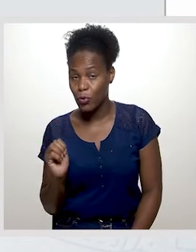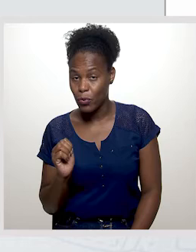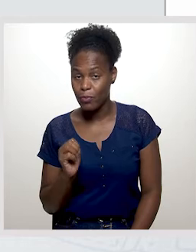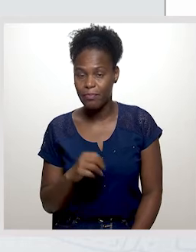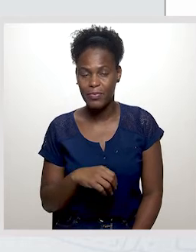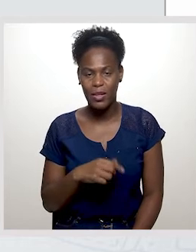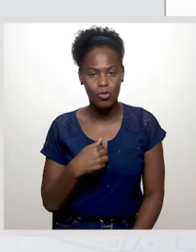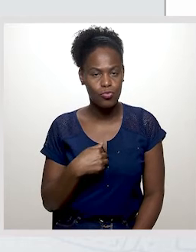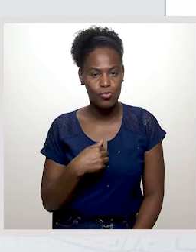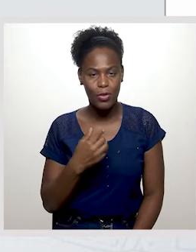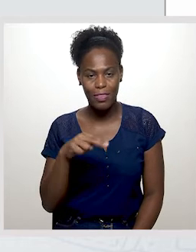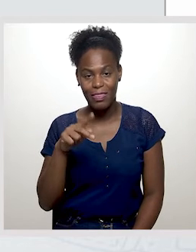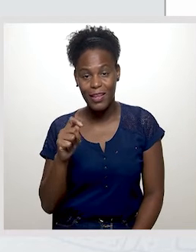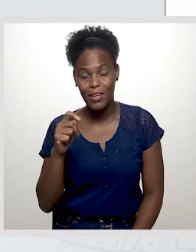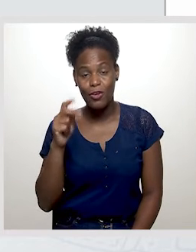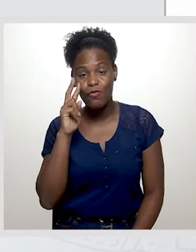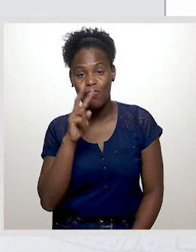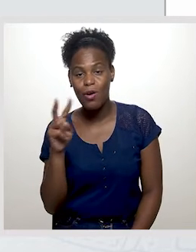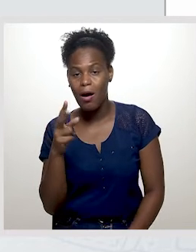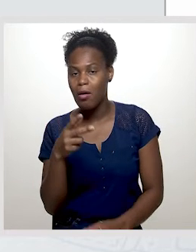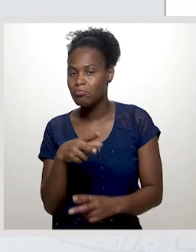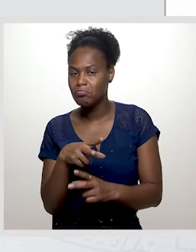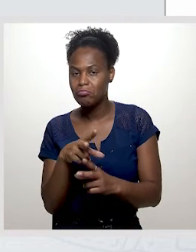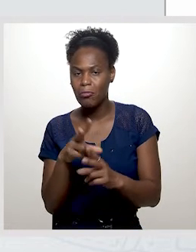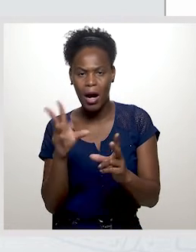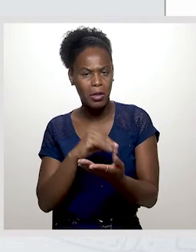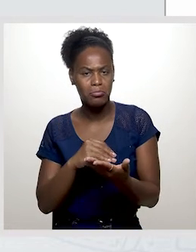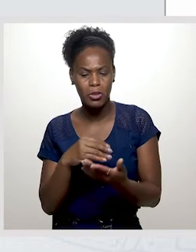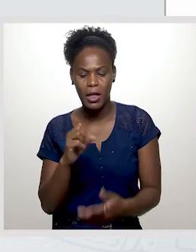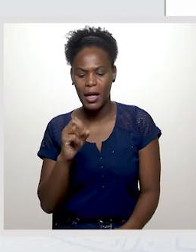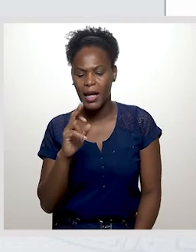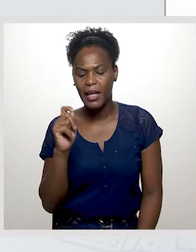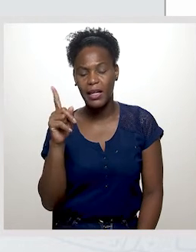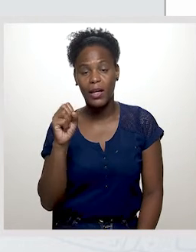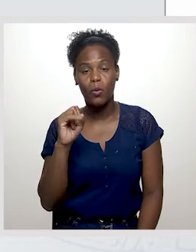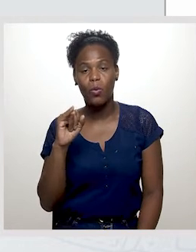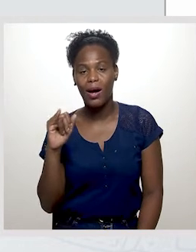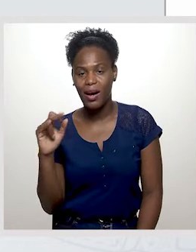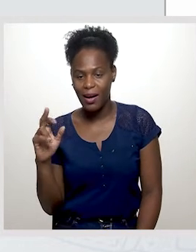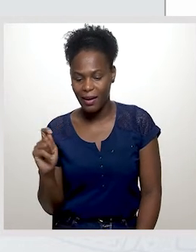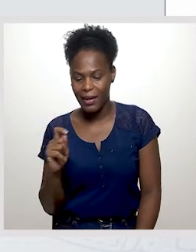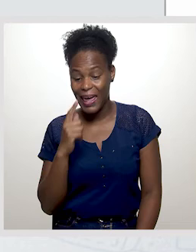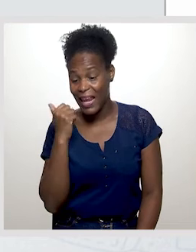Je ne vois plus Grégoire. Un autre exemple, il n'est plus mon voisin. Après,